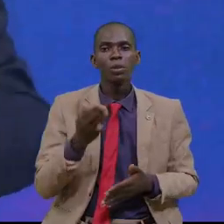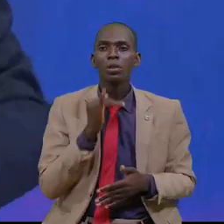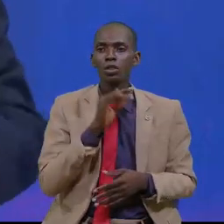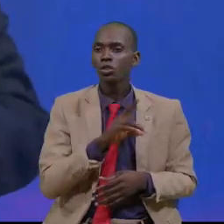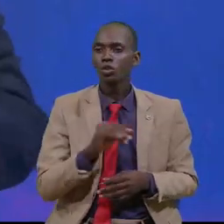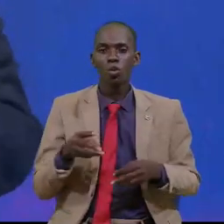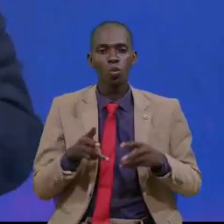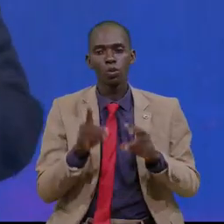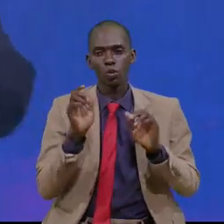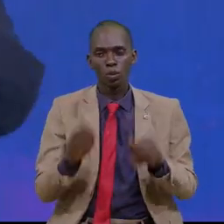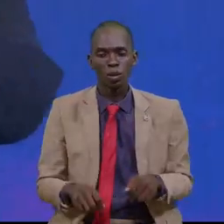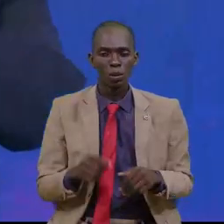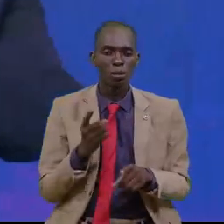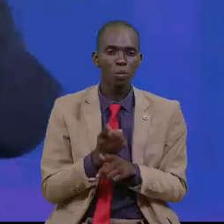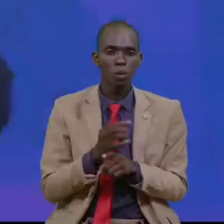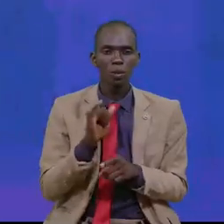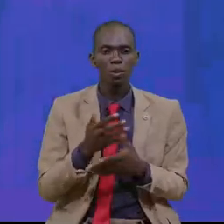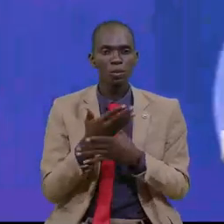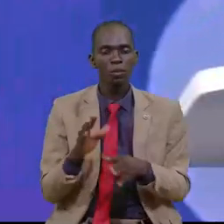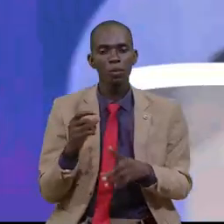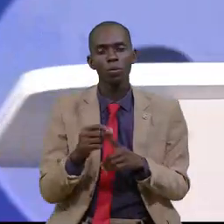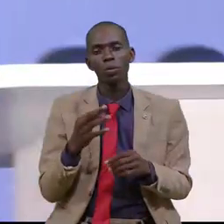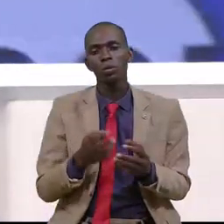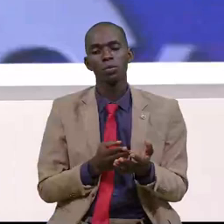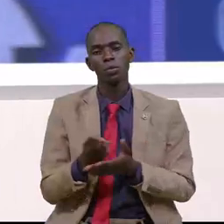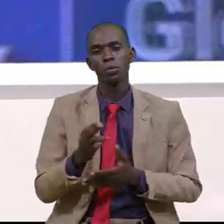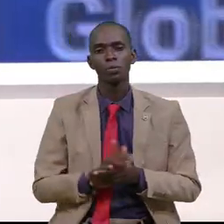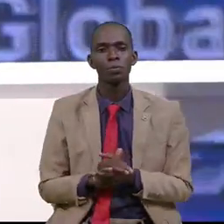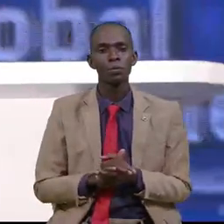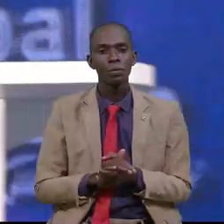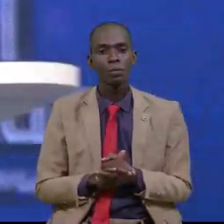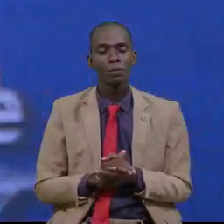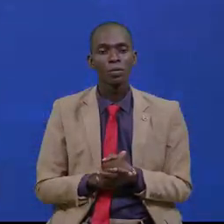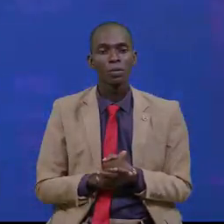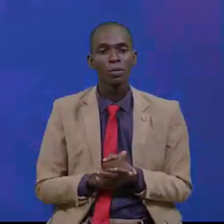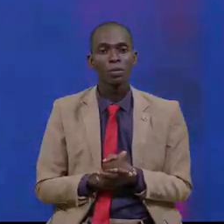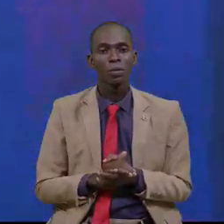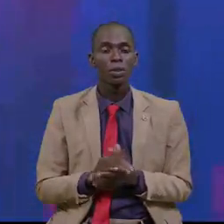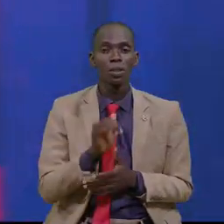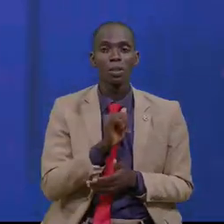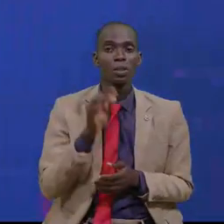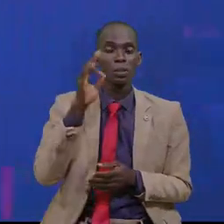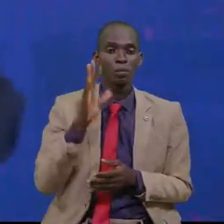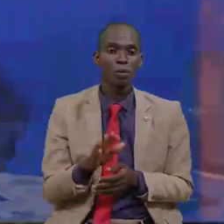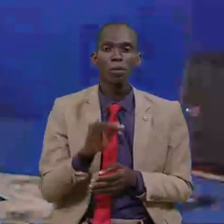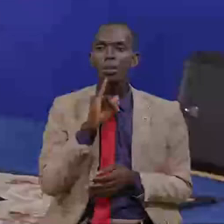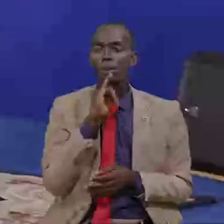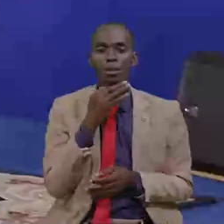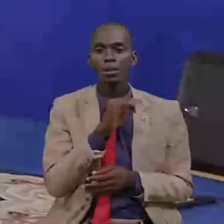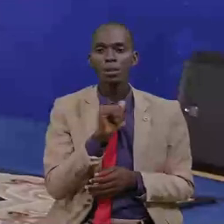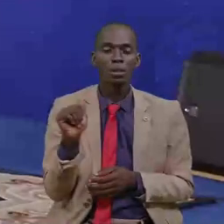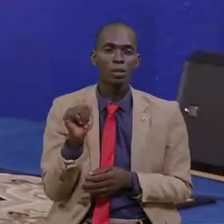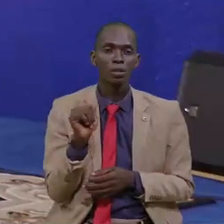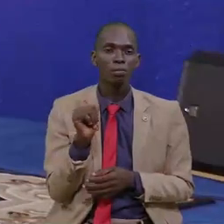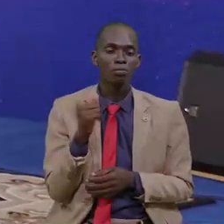vie à la vérité, vous ne pouvez pas dispenser droitement la parole de la vérité. Regardez. Le prédicateur est un fornicateur.